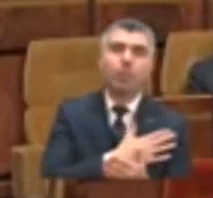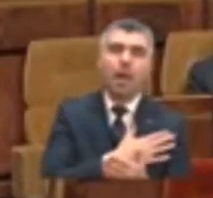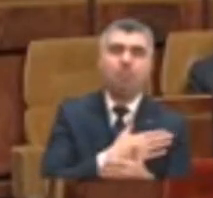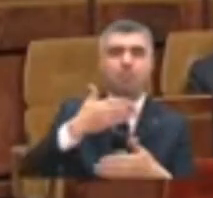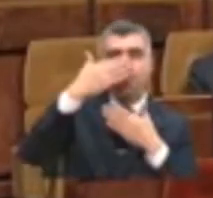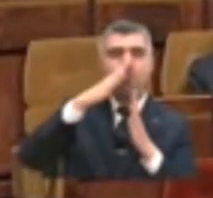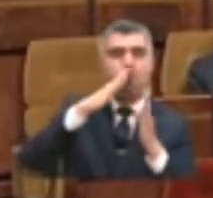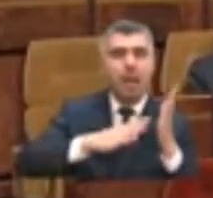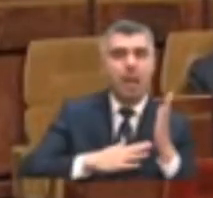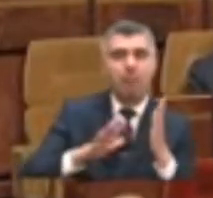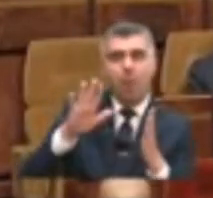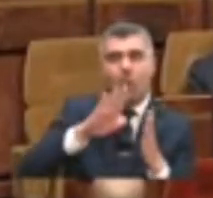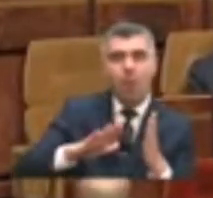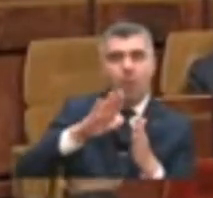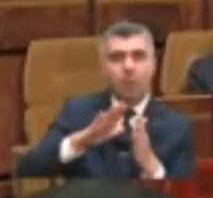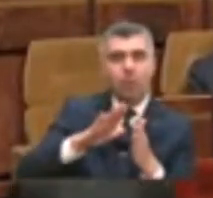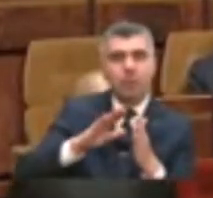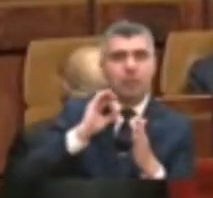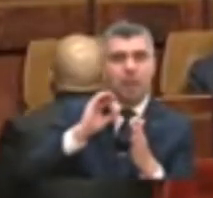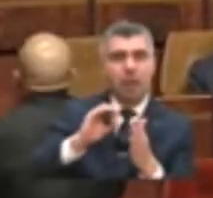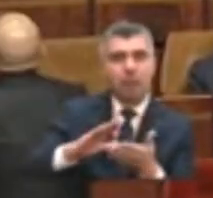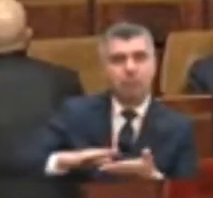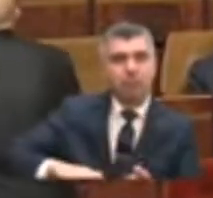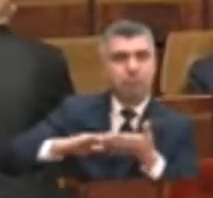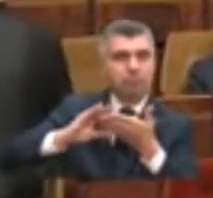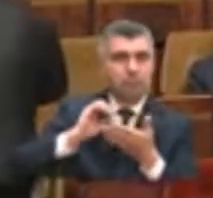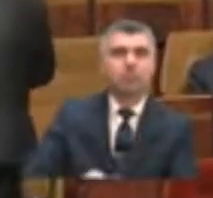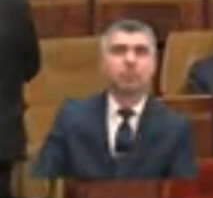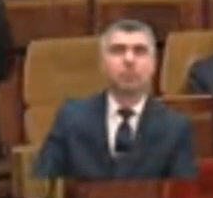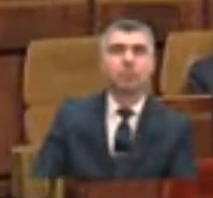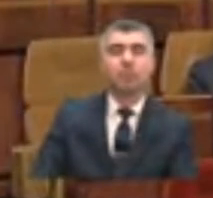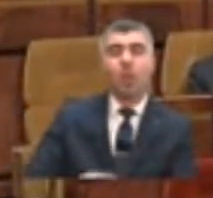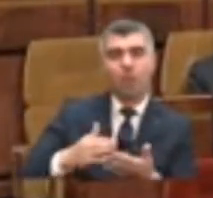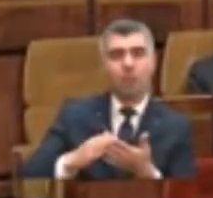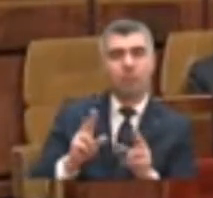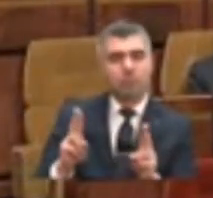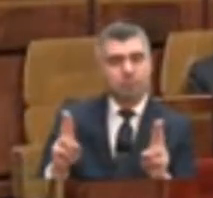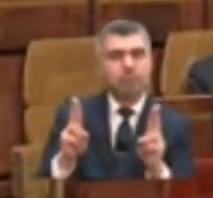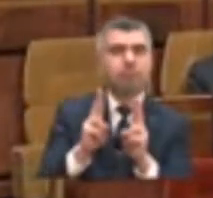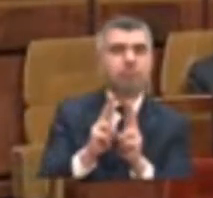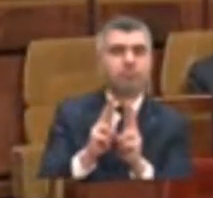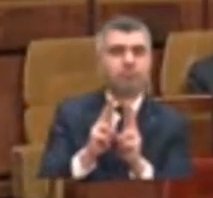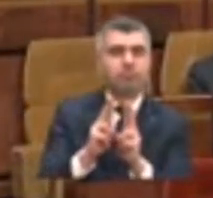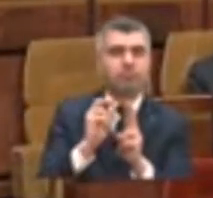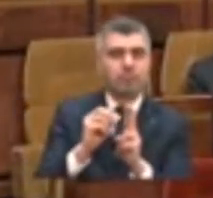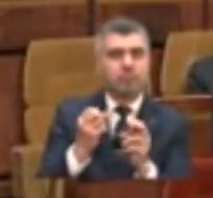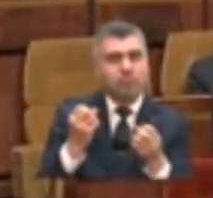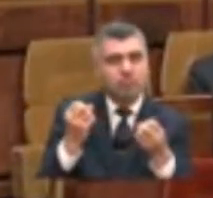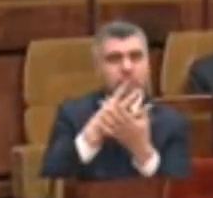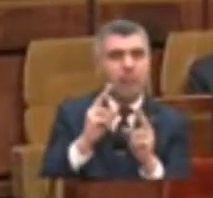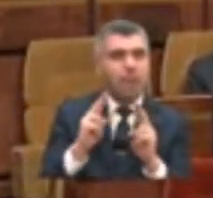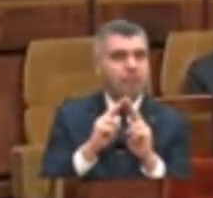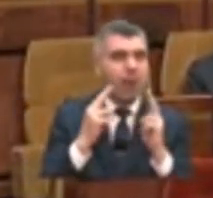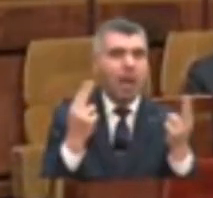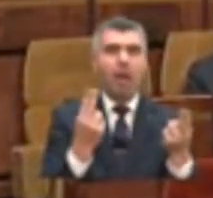ورفع رؤوسنا أمام الأمم، وكذلك من حيث الاستقبال اللي كان اللي بهرنا فيه العالم،